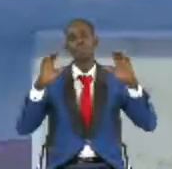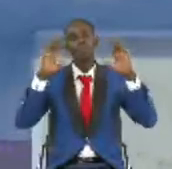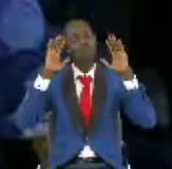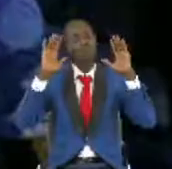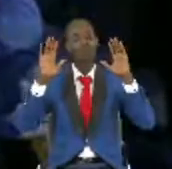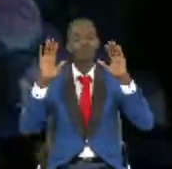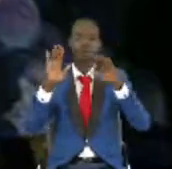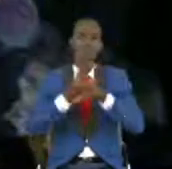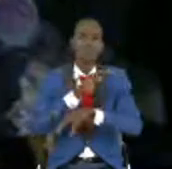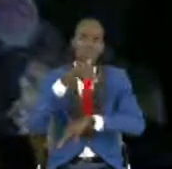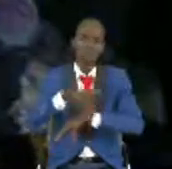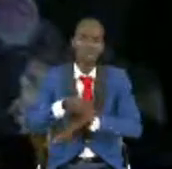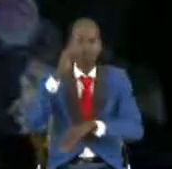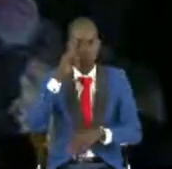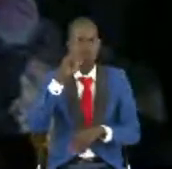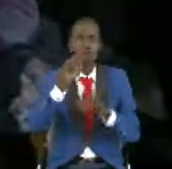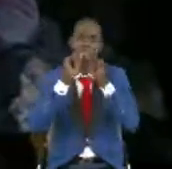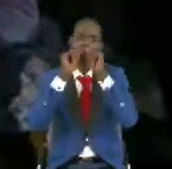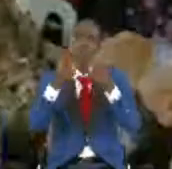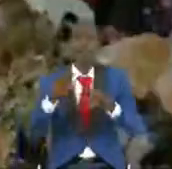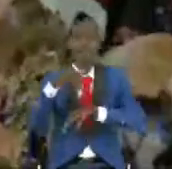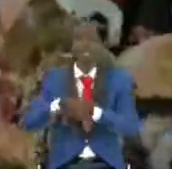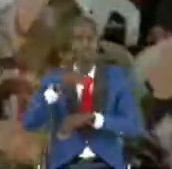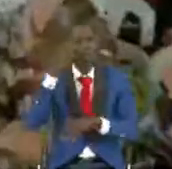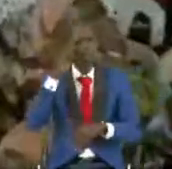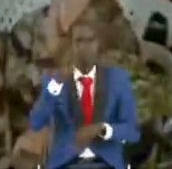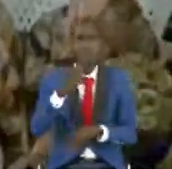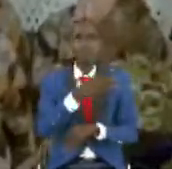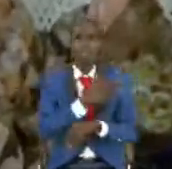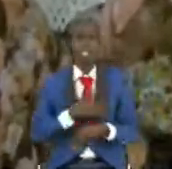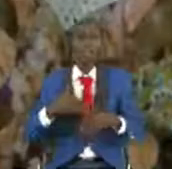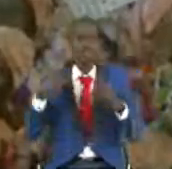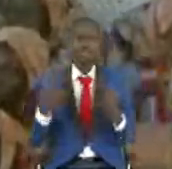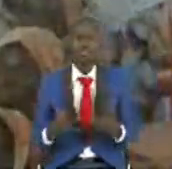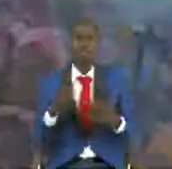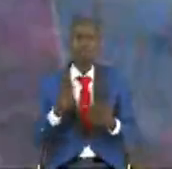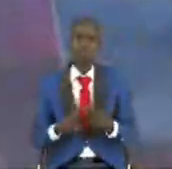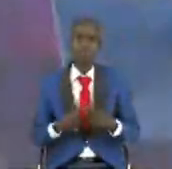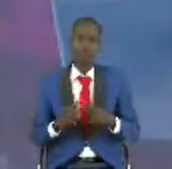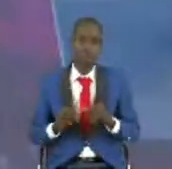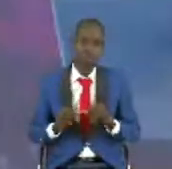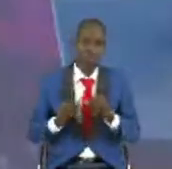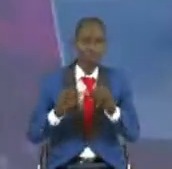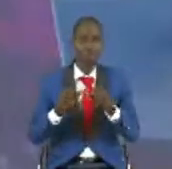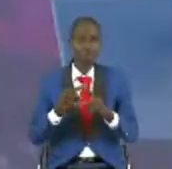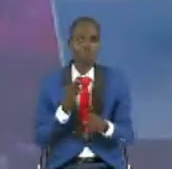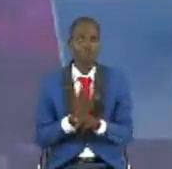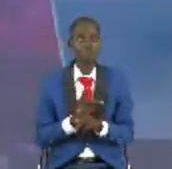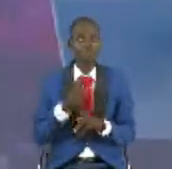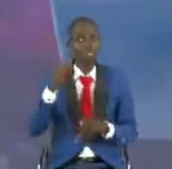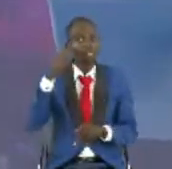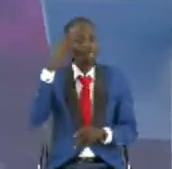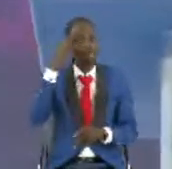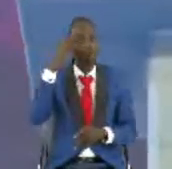Oh, nuit merveilleuse pour toi, nuit bénie pour toi, et tu maintiens la raison pour laquelle je